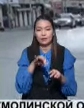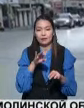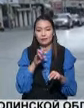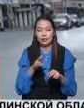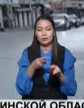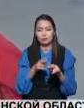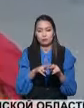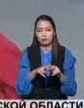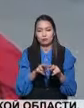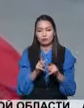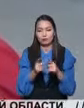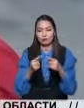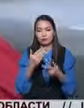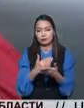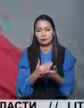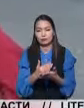Хасана Насраллы.